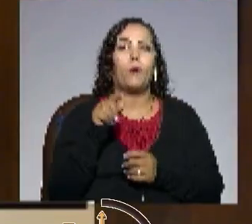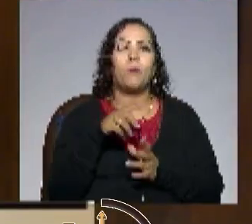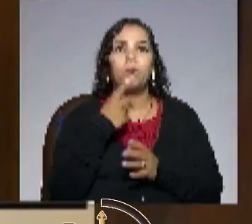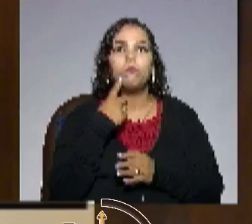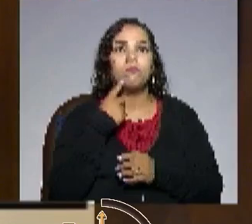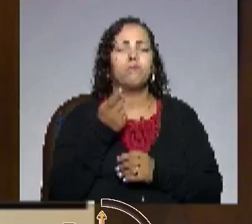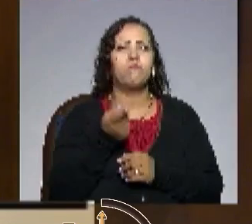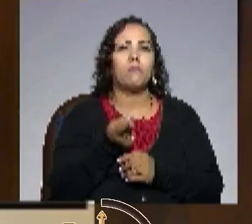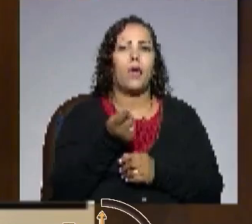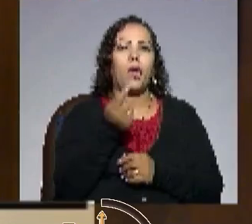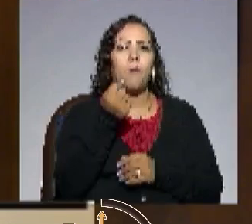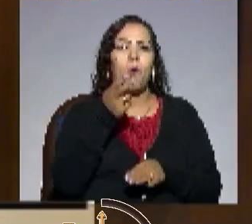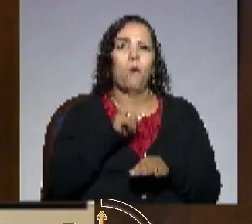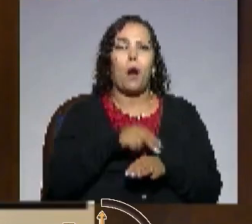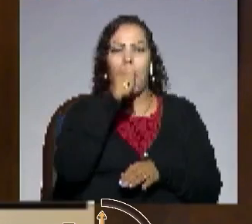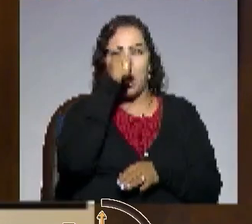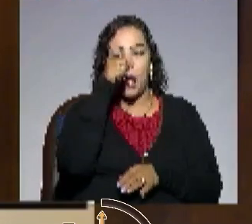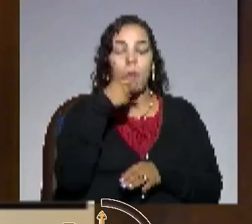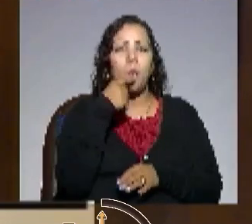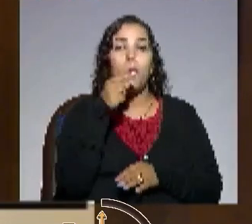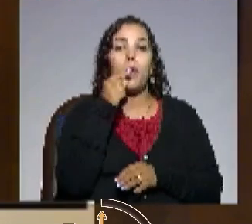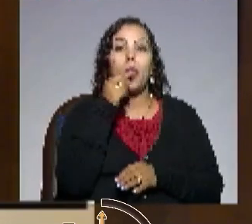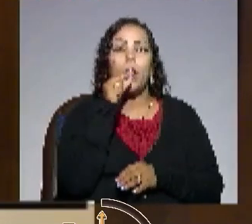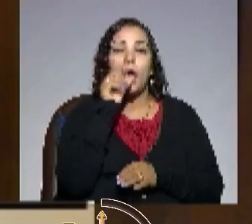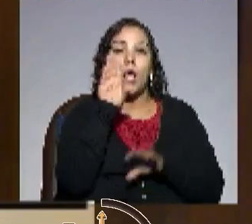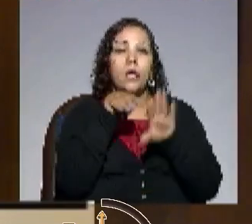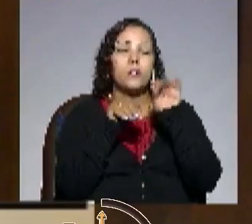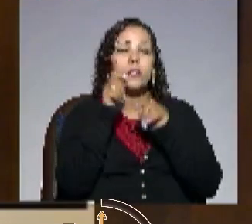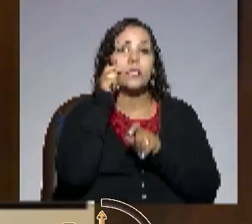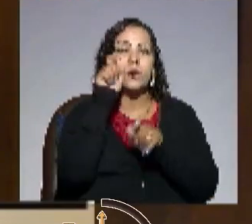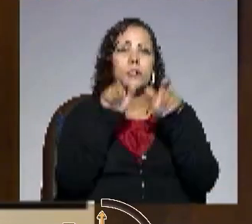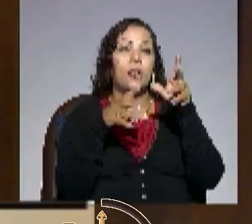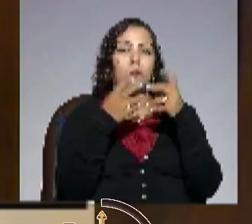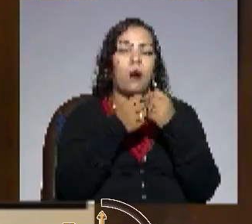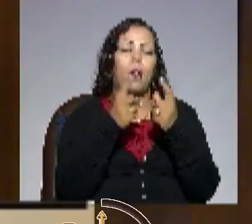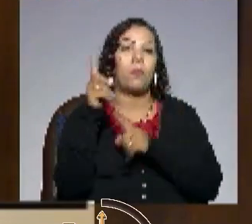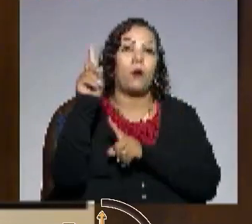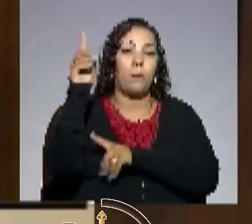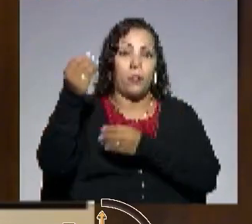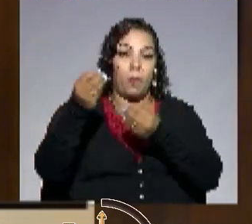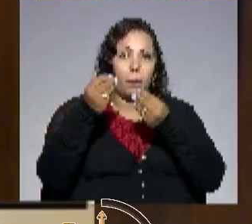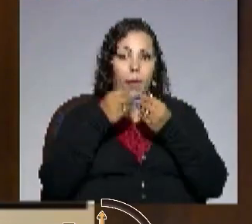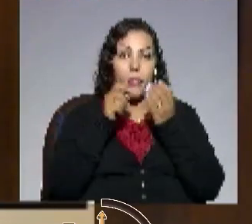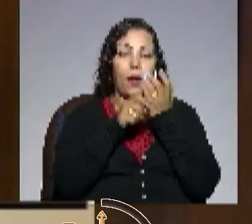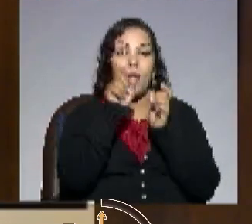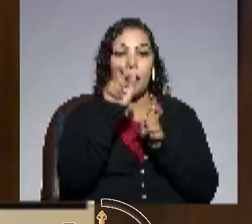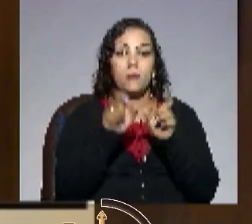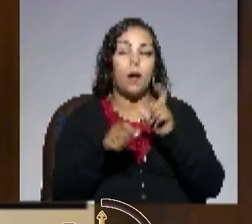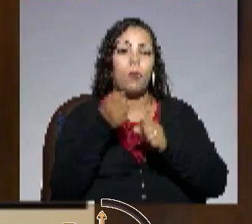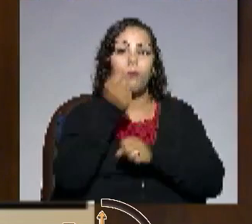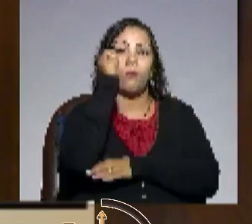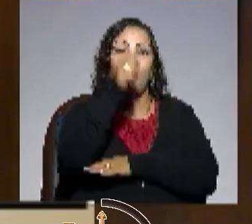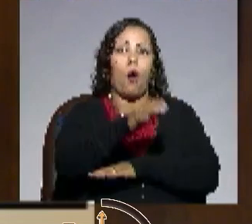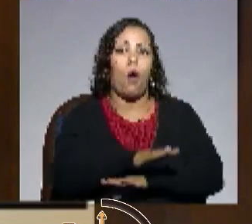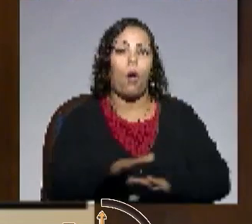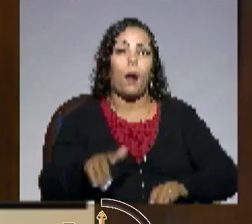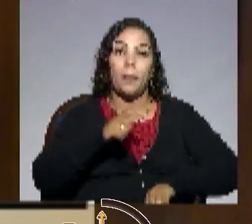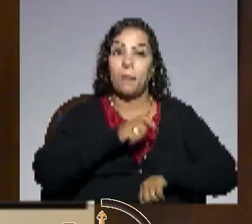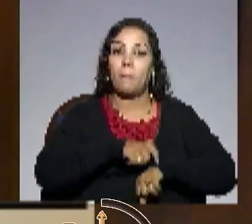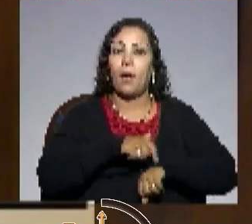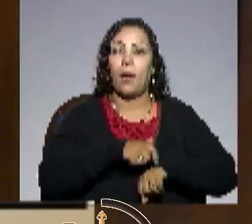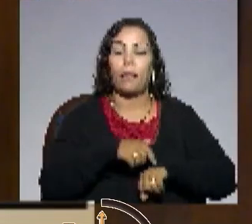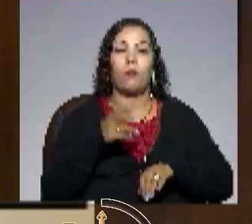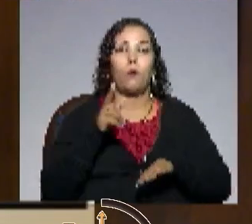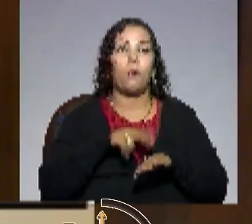والحزينه يحكي قصه الانسان مع ربنا ربنا اللي يدي الانسان ارض الميعاد يدي كل واحد